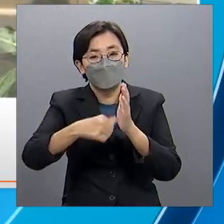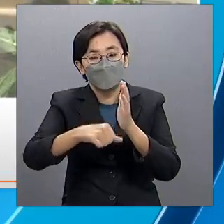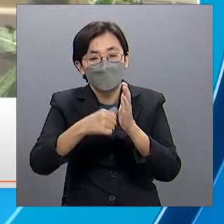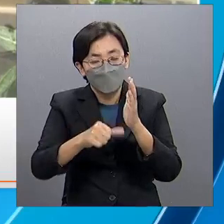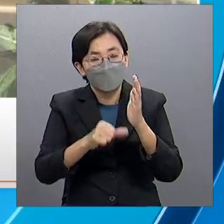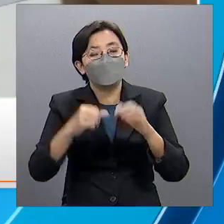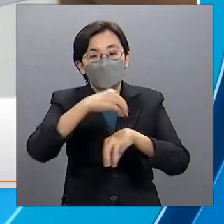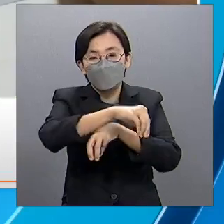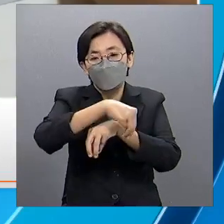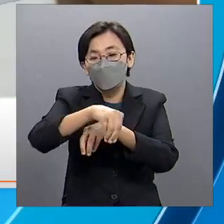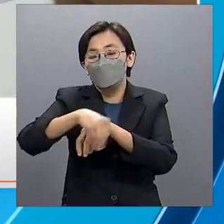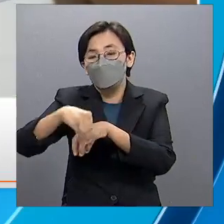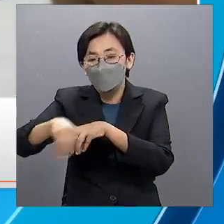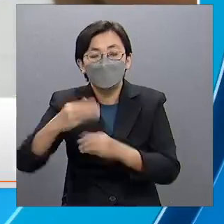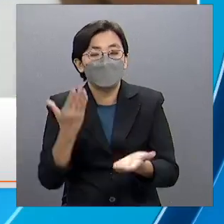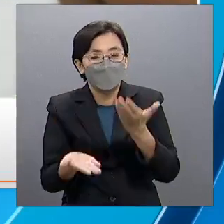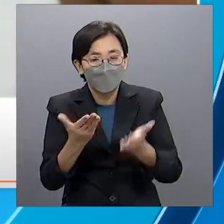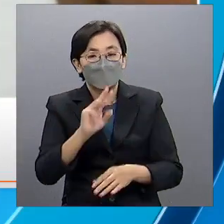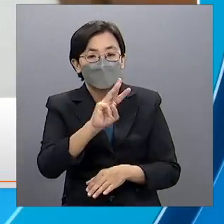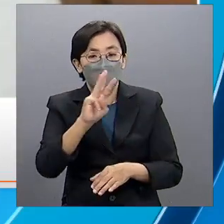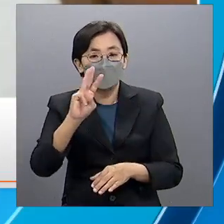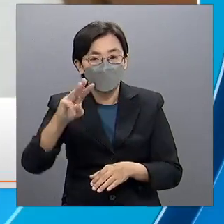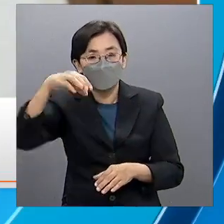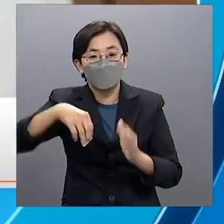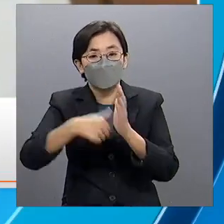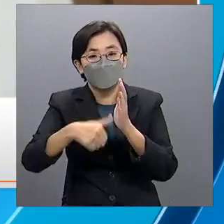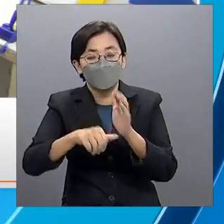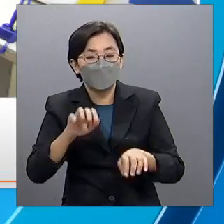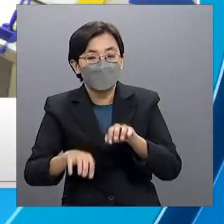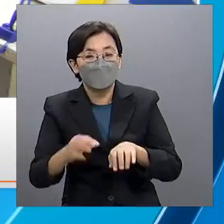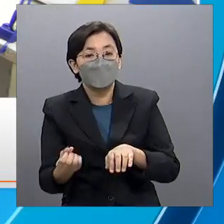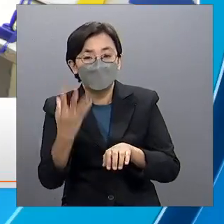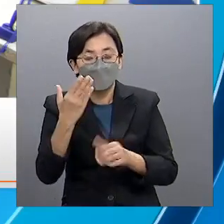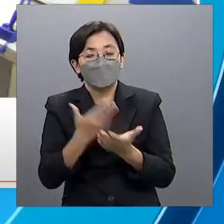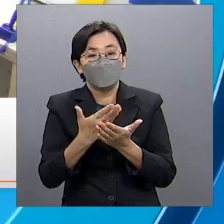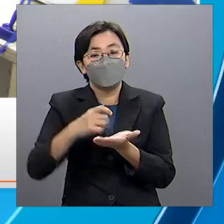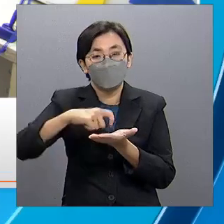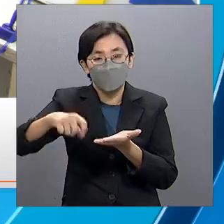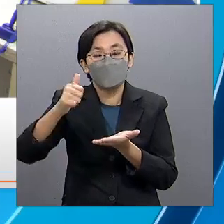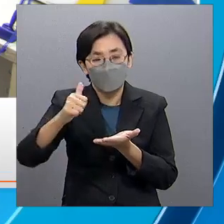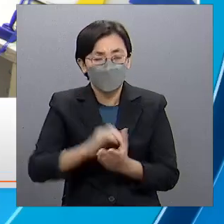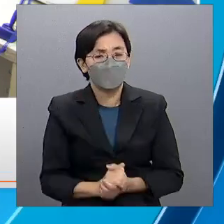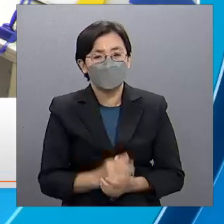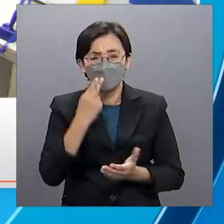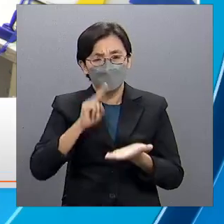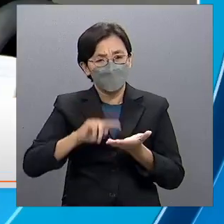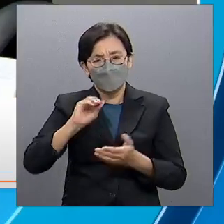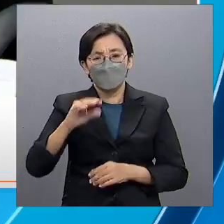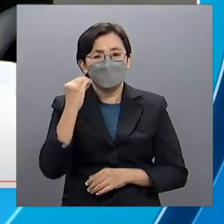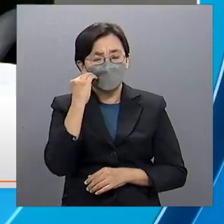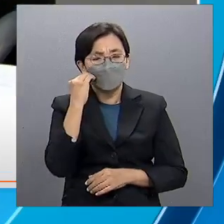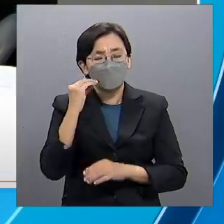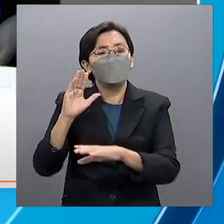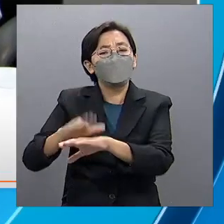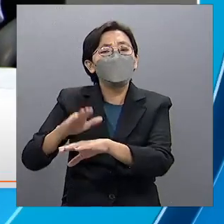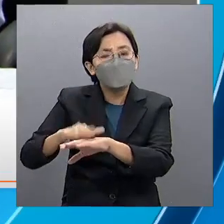หรือยื่นผ่านออนไลน์อันนี้จะเป็นหนังสือการแจ้งเตือนมากกว่านะคะที่จะส่งไปที่บ้านกับอีกกรณีหนึ่งก็คือคน